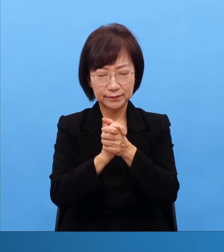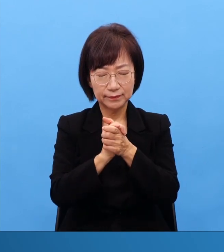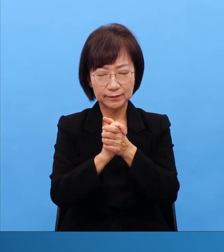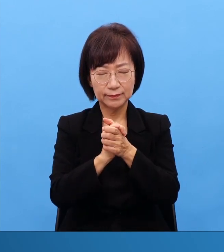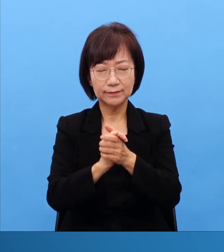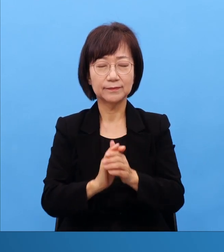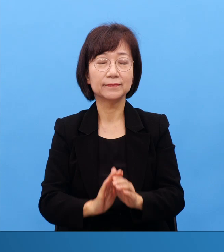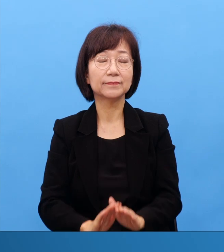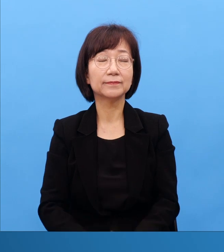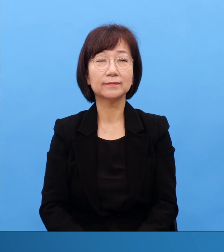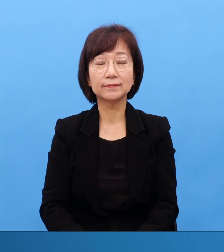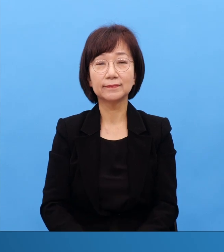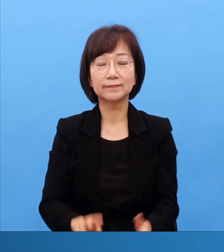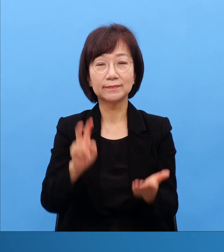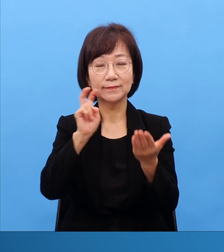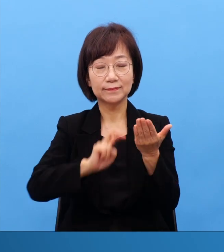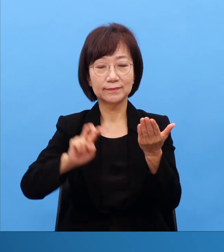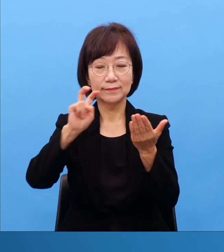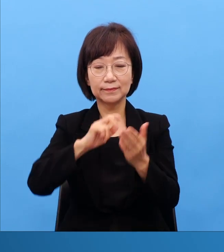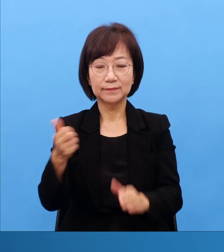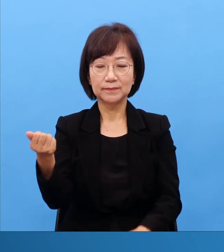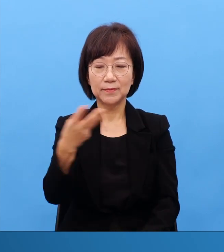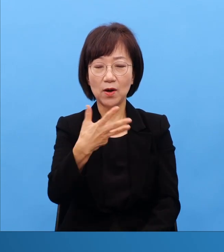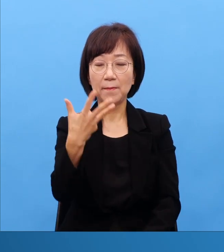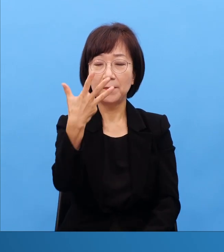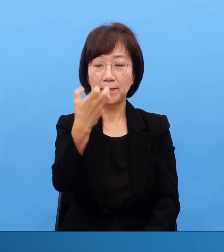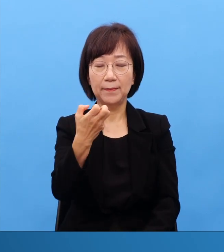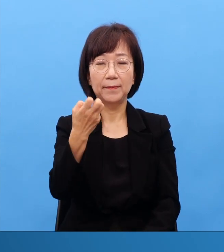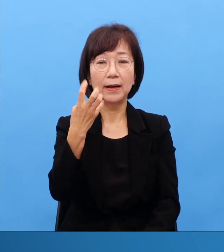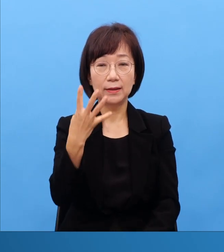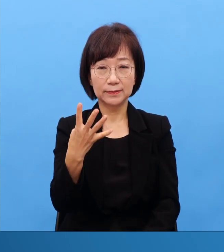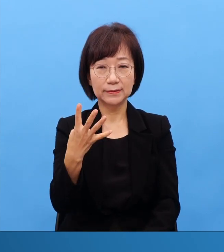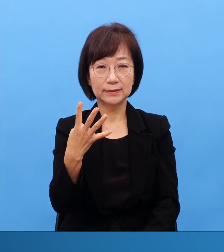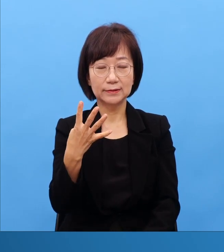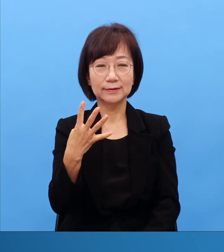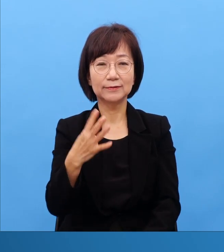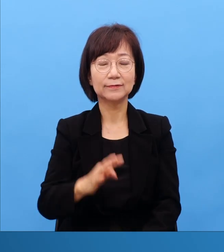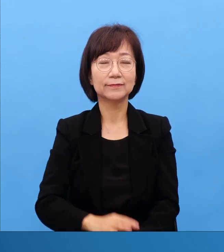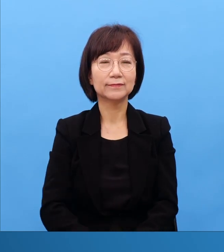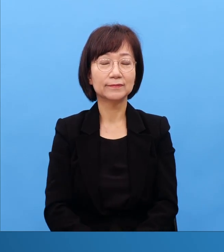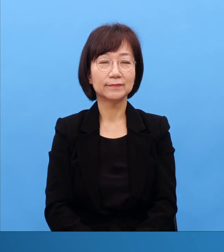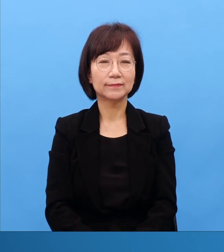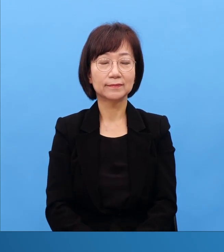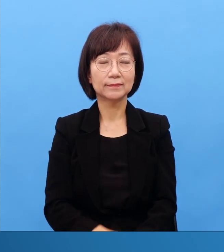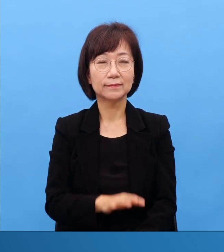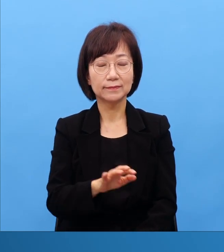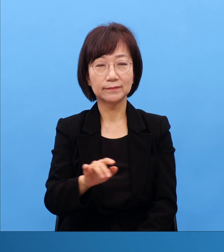Amen. 찬송 84장을 찬송드립니다. Let us sing hymn 84 together.